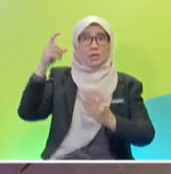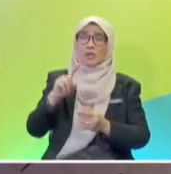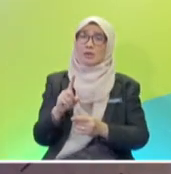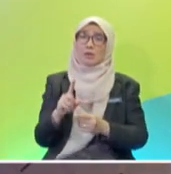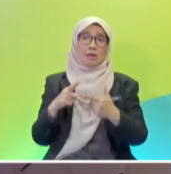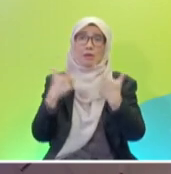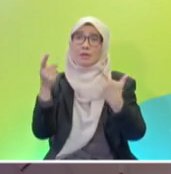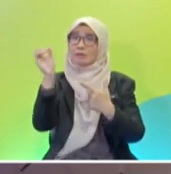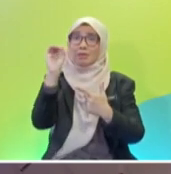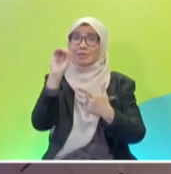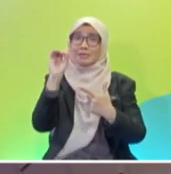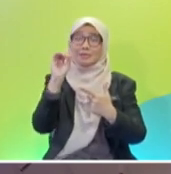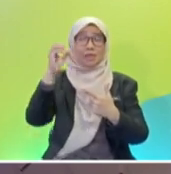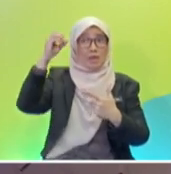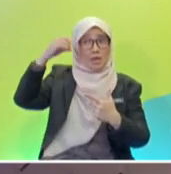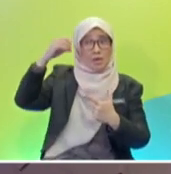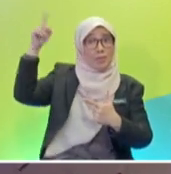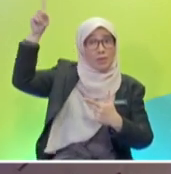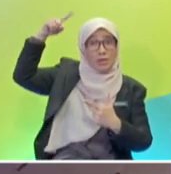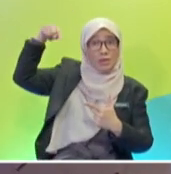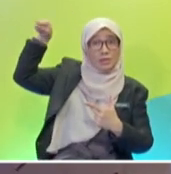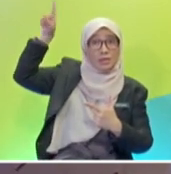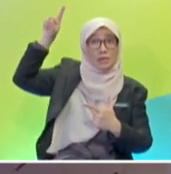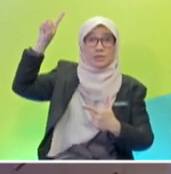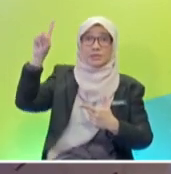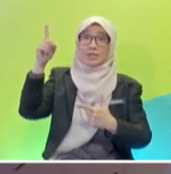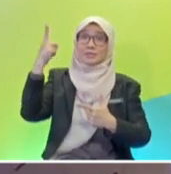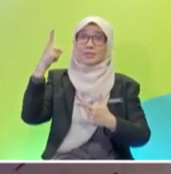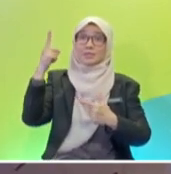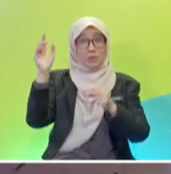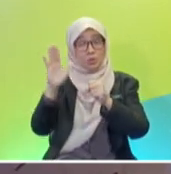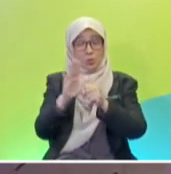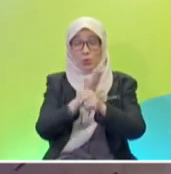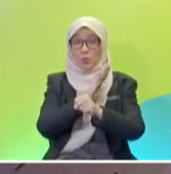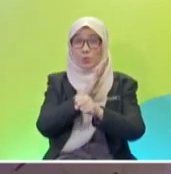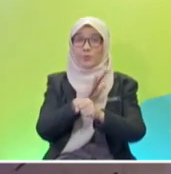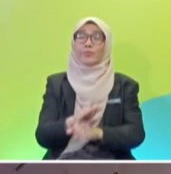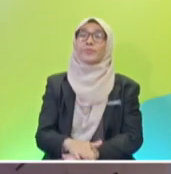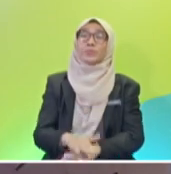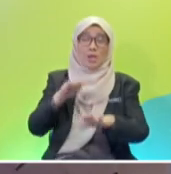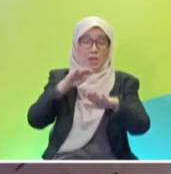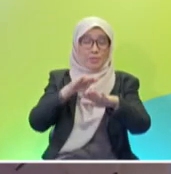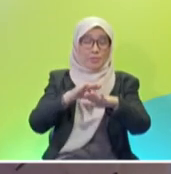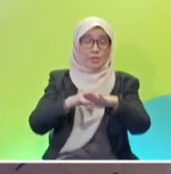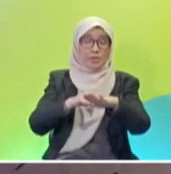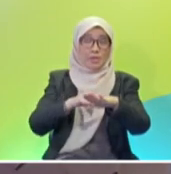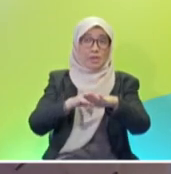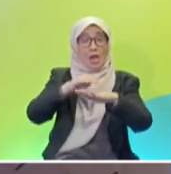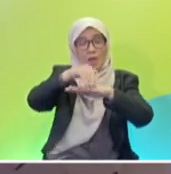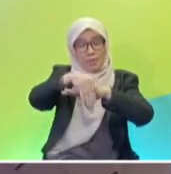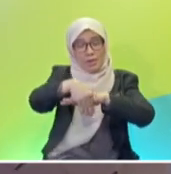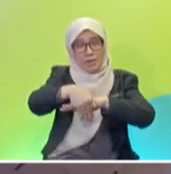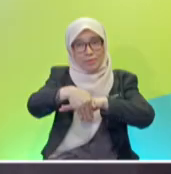cikgu. Cuba Hanif perhatikan gambar yang pertama. Okey. pada waktu malam, apabila kita